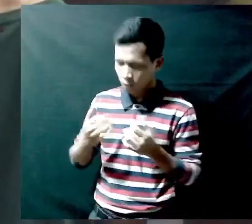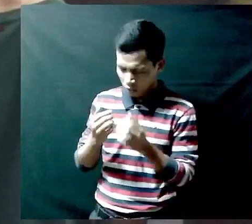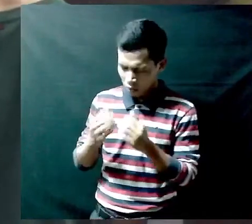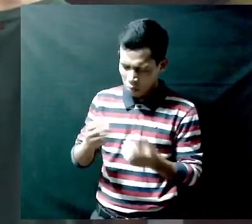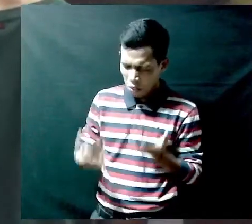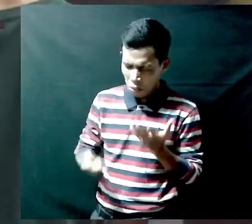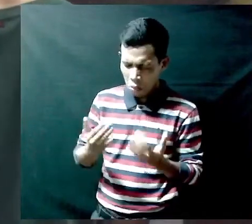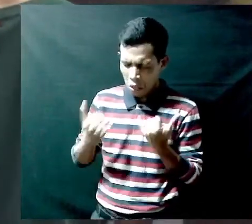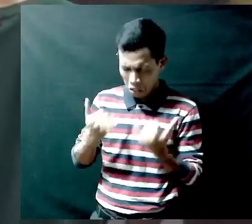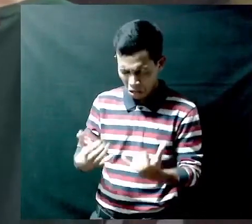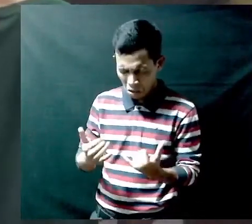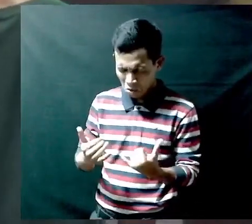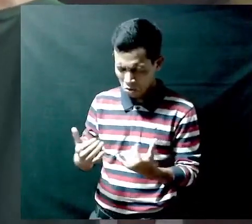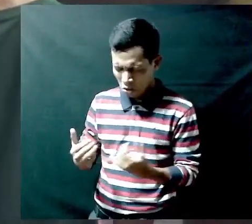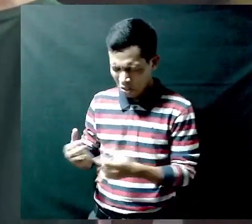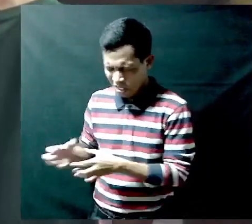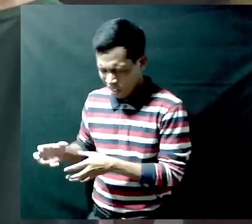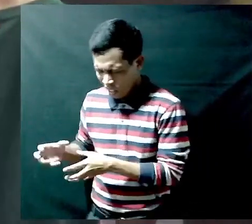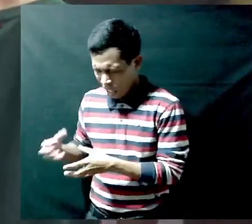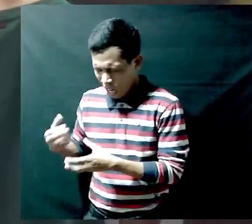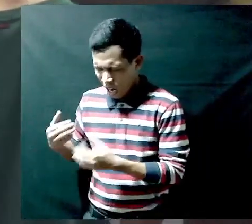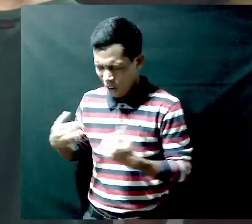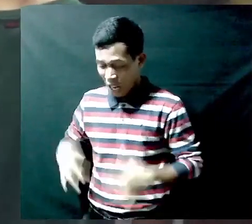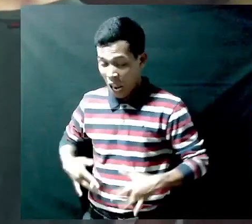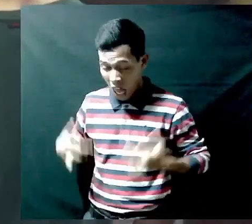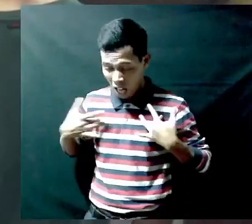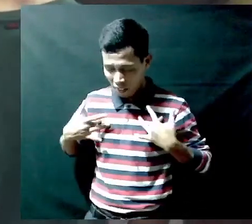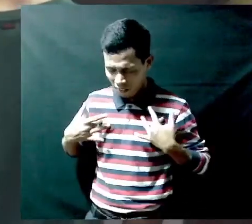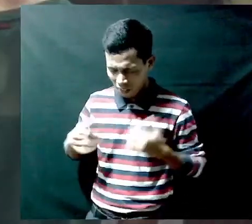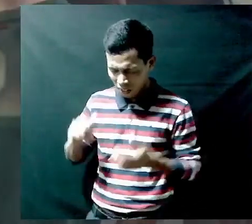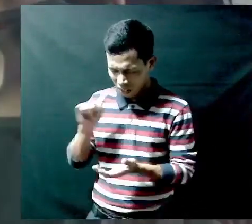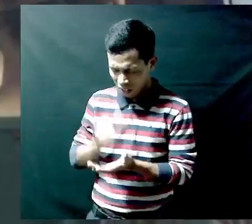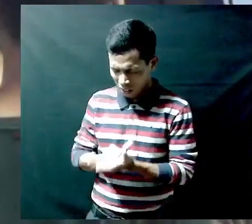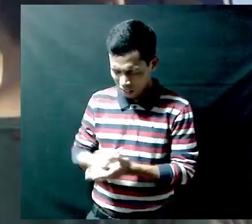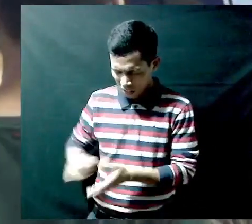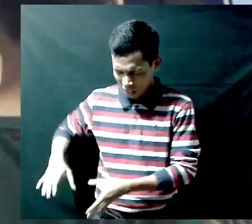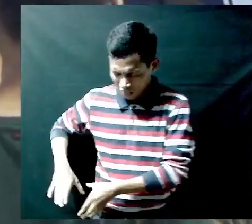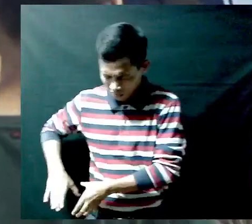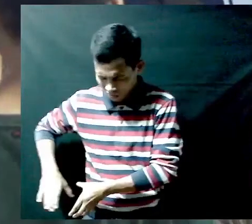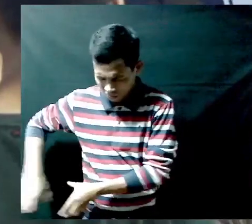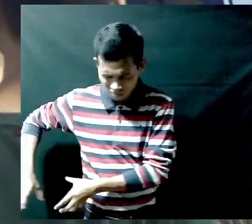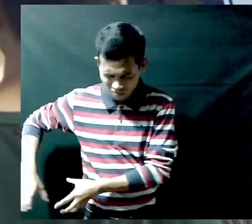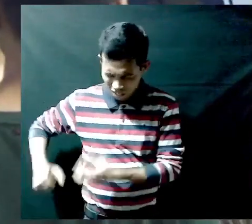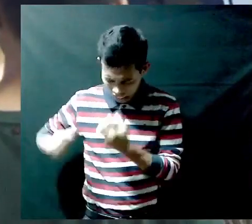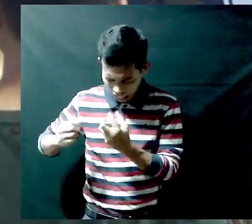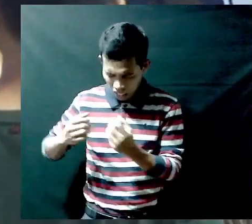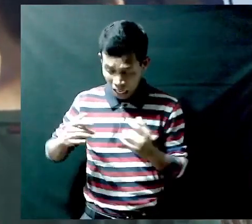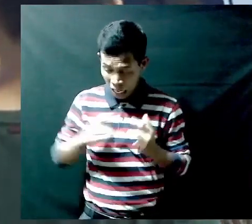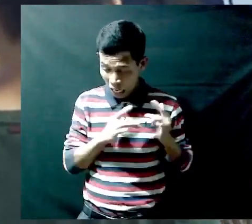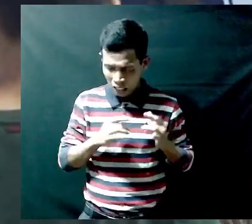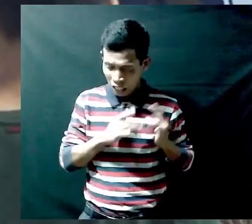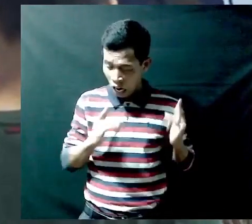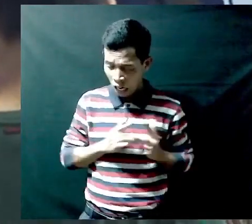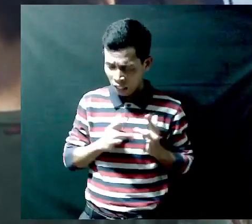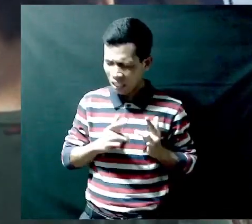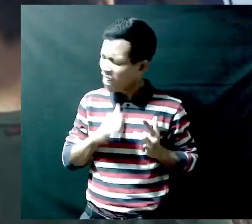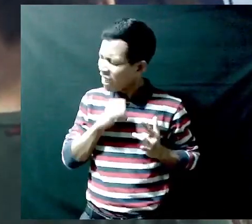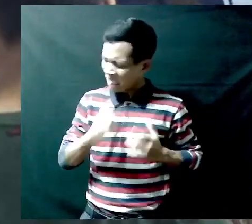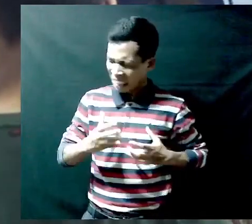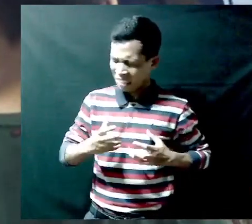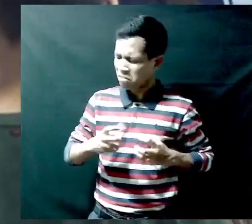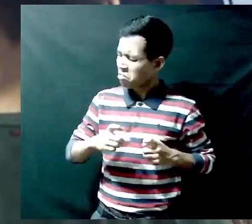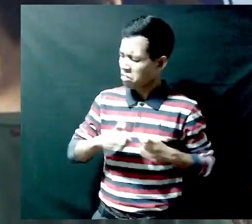you're still holding back. Na ay something sa imo kinabuhi nga nagpugong pa ka ang imo kasing-kasing Wala pa nahatag imong